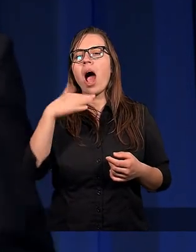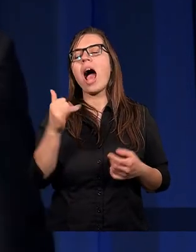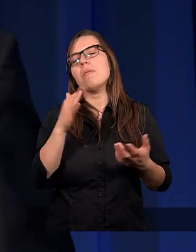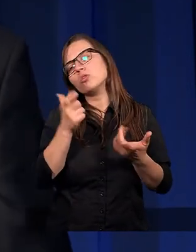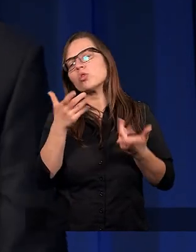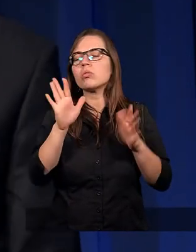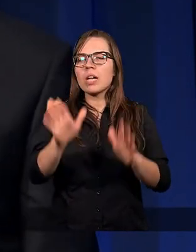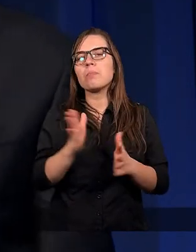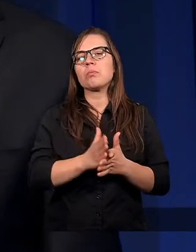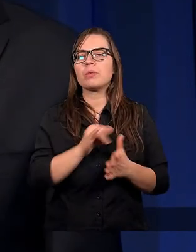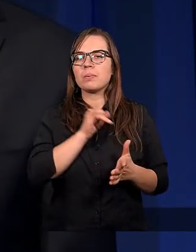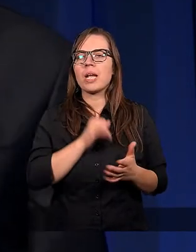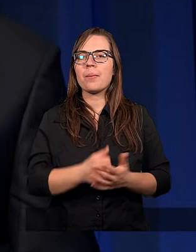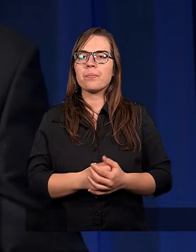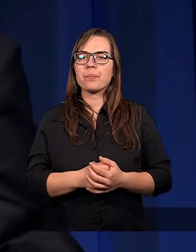litość.